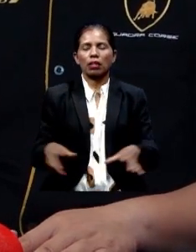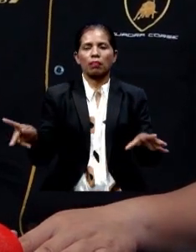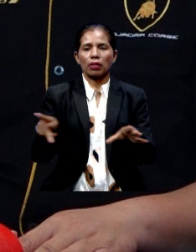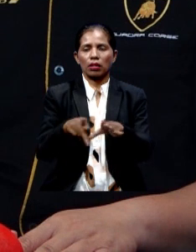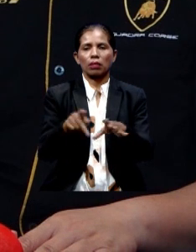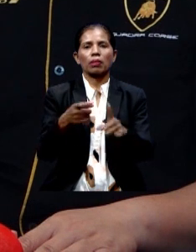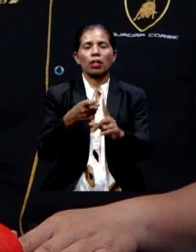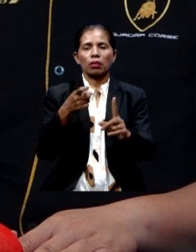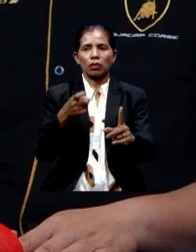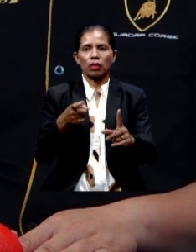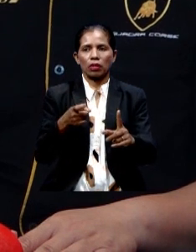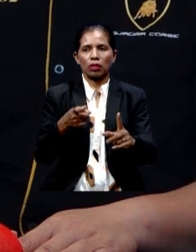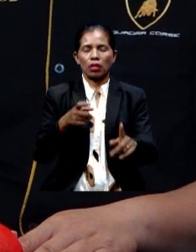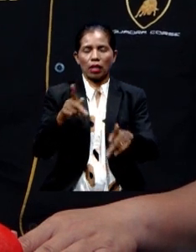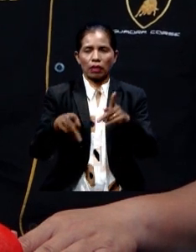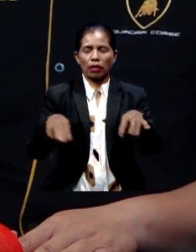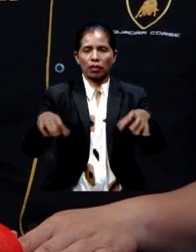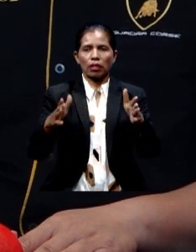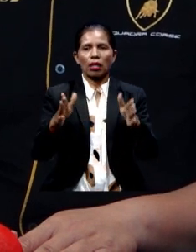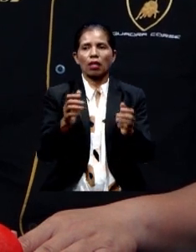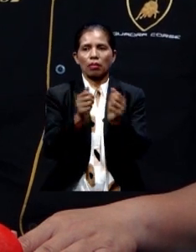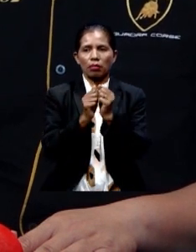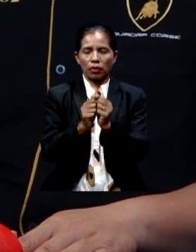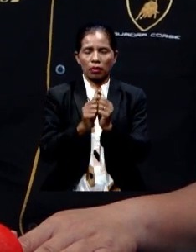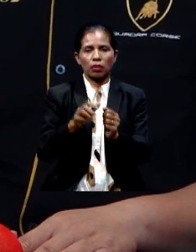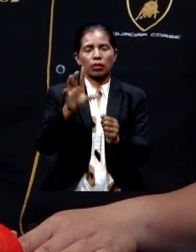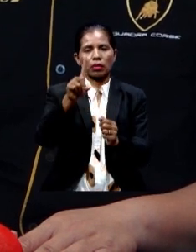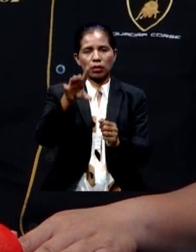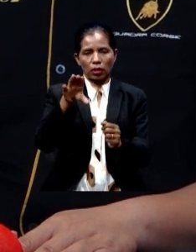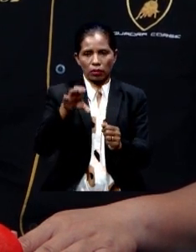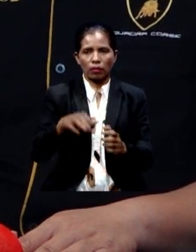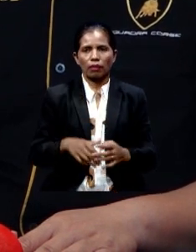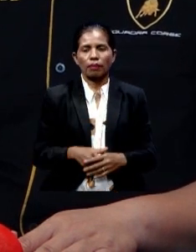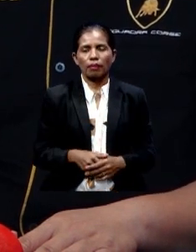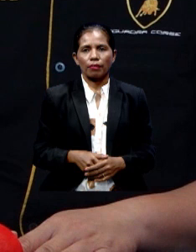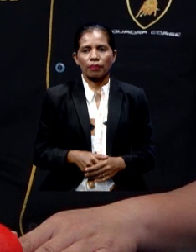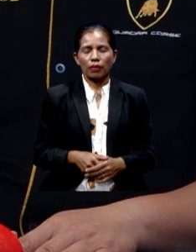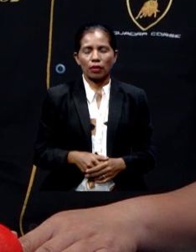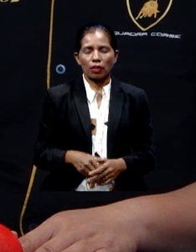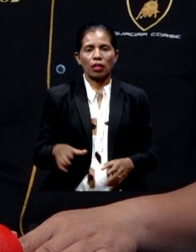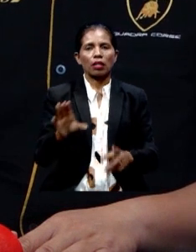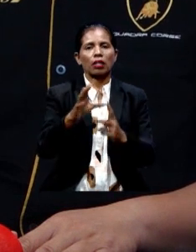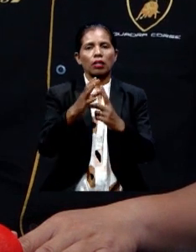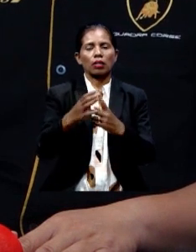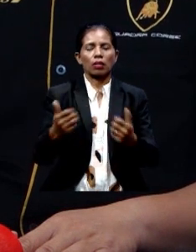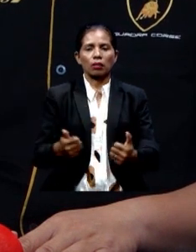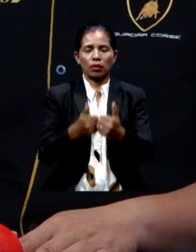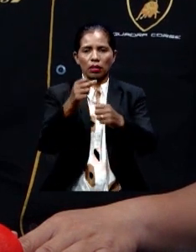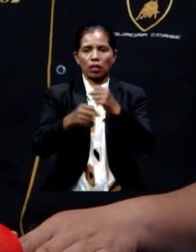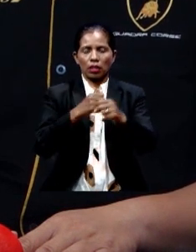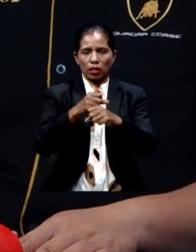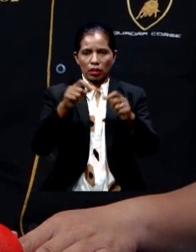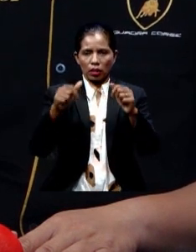husi ba pembalap sir ka rider sir hamu tuk sindital. Antartanto klase ba kompetisan Road Rates batinang ne